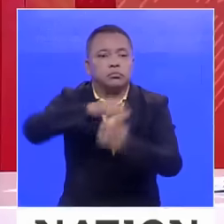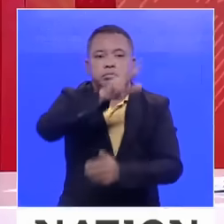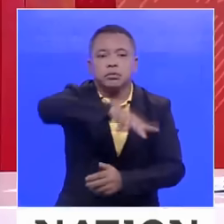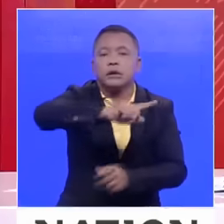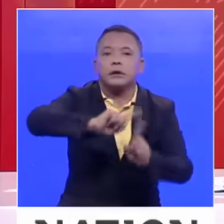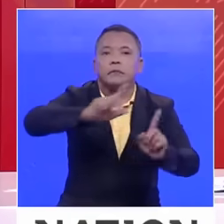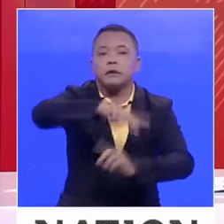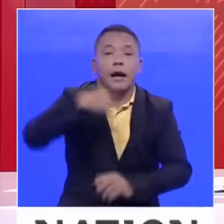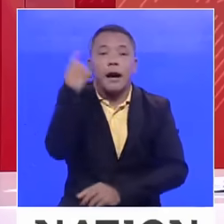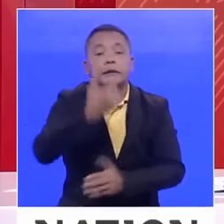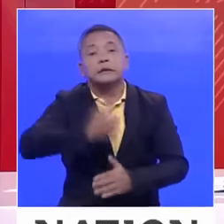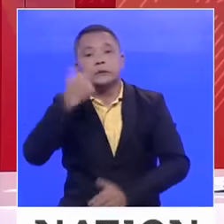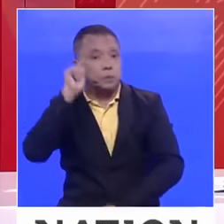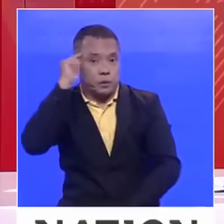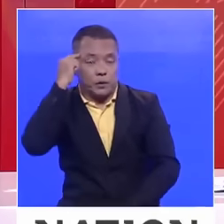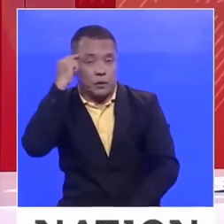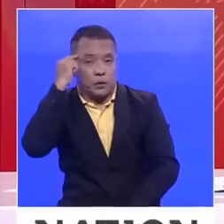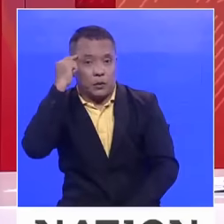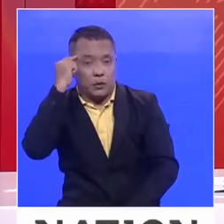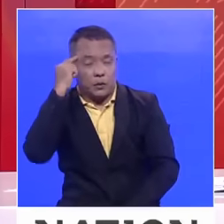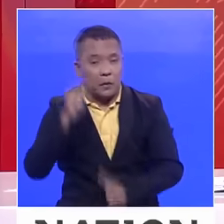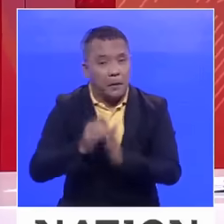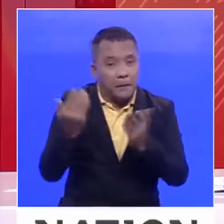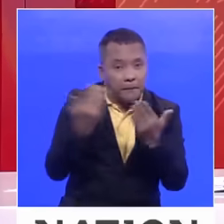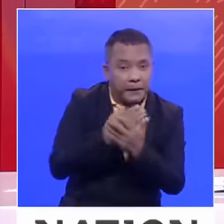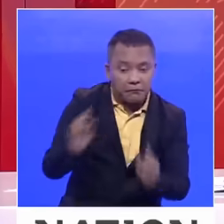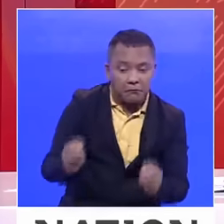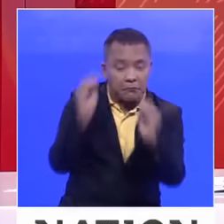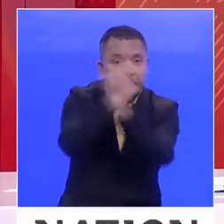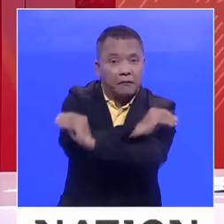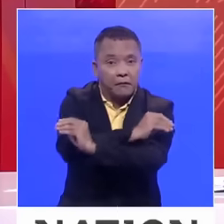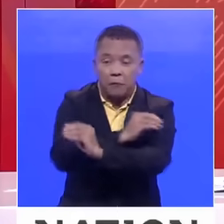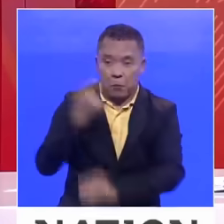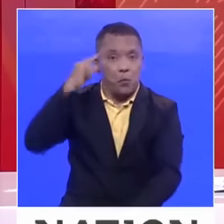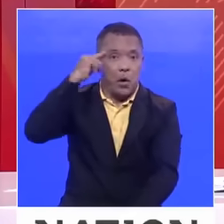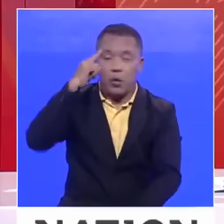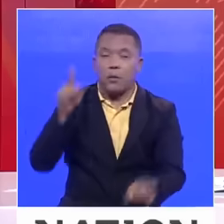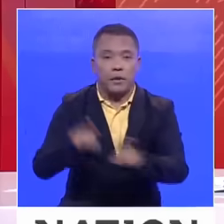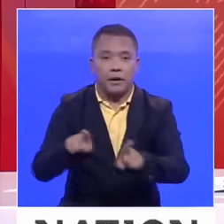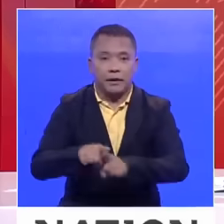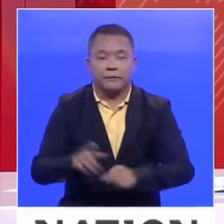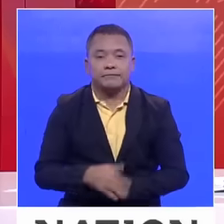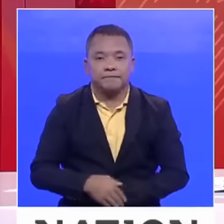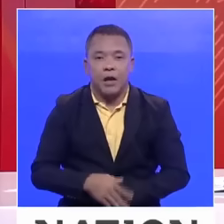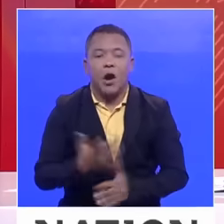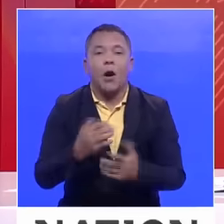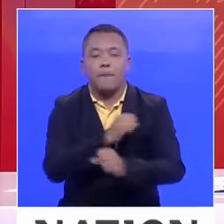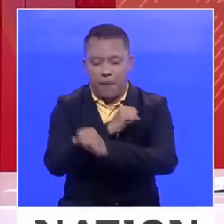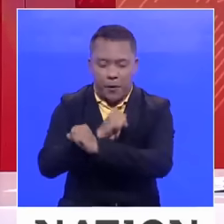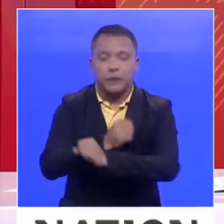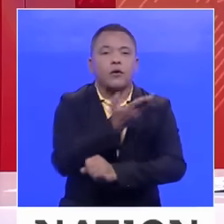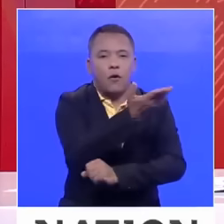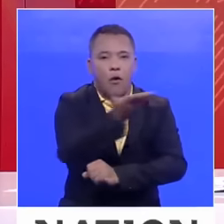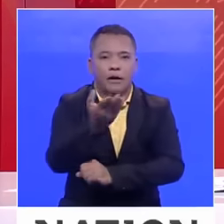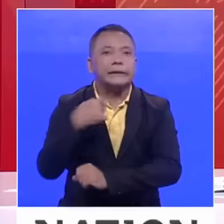จะเป็นใครก็ได้ไม่รู้หรือมันอาจจะเปลี่ยนขั้วไปเลยก็ได้อีกฝั่งนึงก็บอกไม่รู้เหมือนกันเพราะฉะนั้นเอาปลอดภัยสำหรับทุกคนอย่า